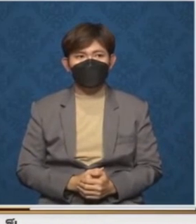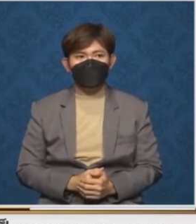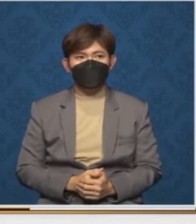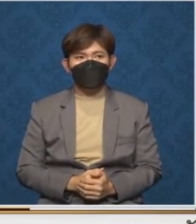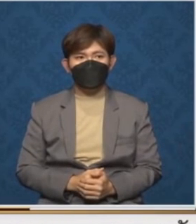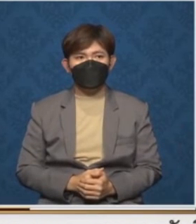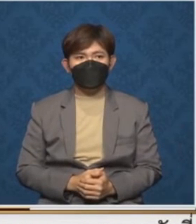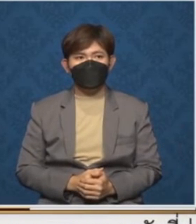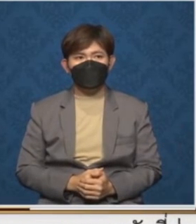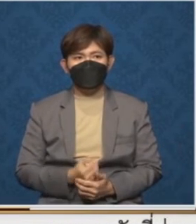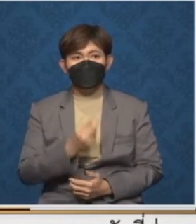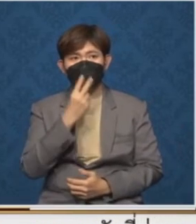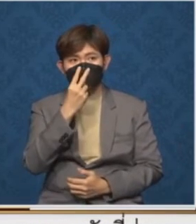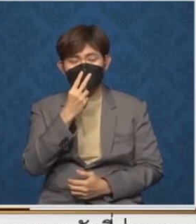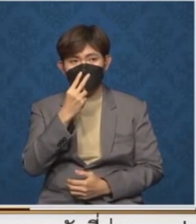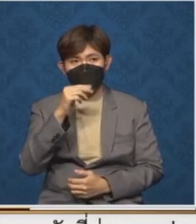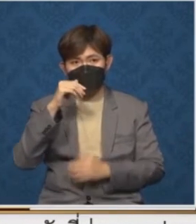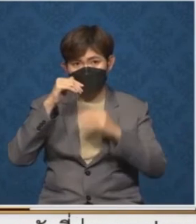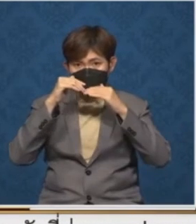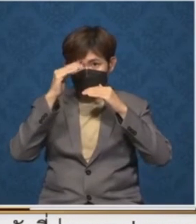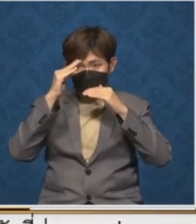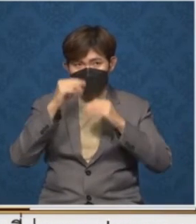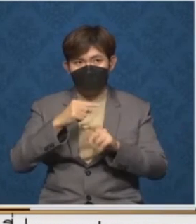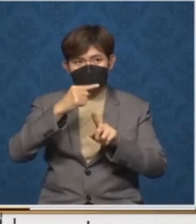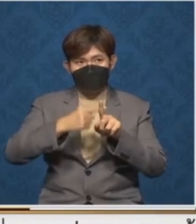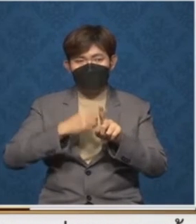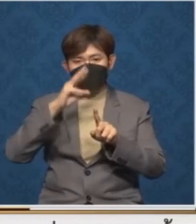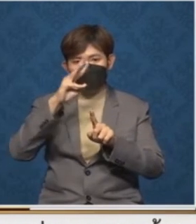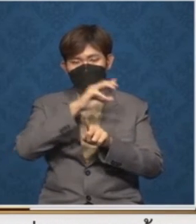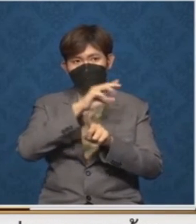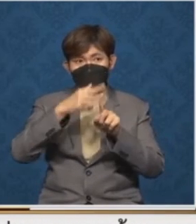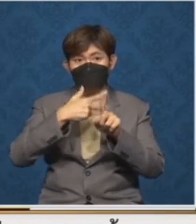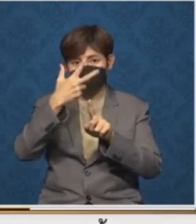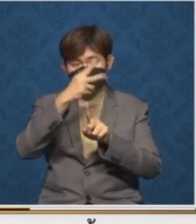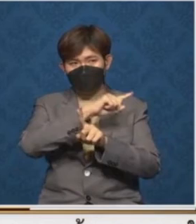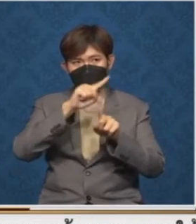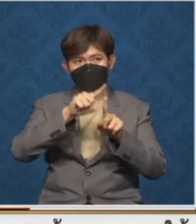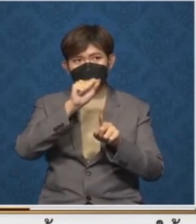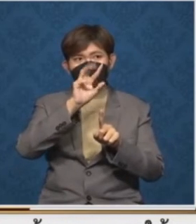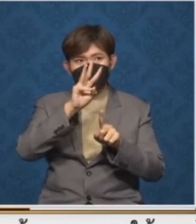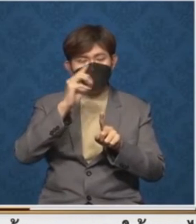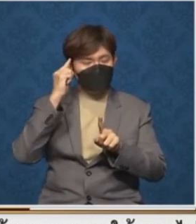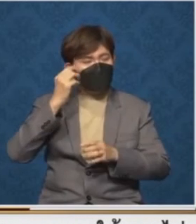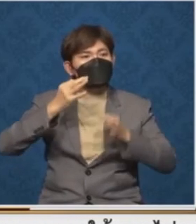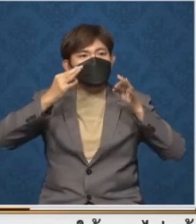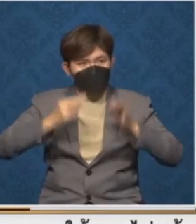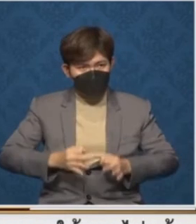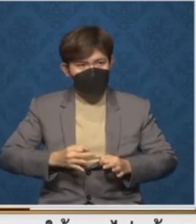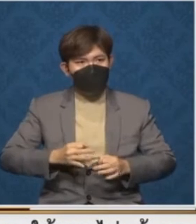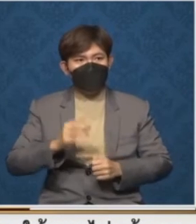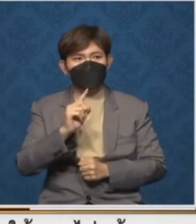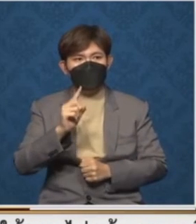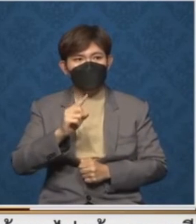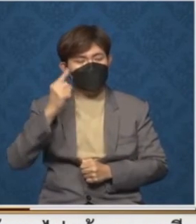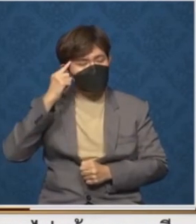กัแค่ฉีดวักซิน เอาคนไปแออัดหลอ จริงๆ ไม่ใช่ 5 ชั่โงนะ เขาไปรอ 1 คืนครับแล้วพอเริ่ประกาศว่เอาฉีด